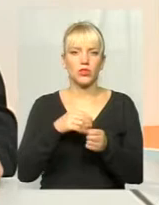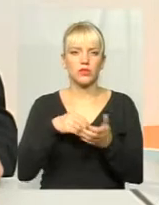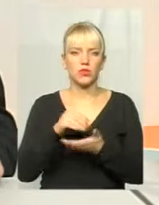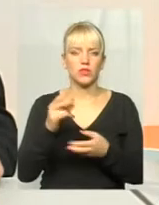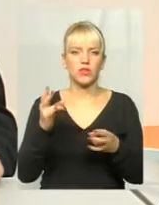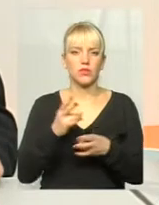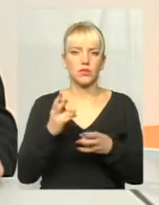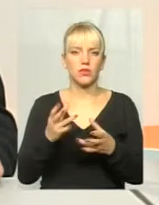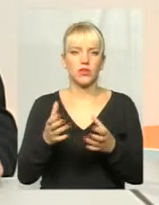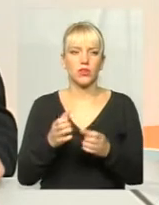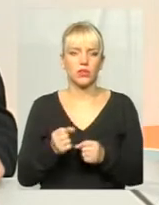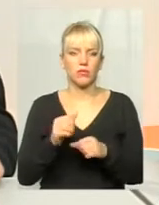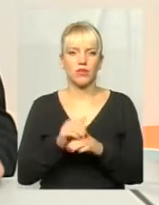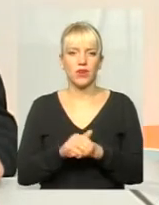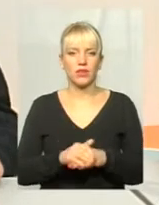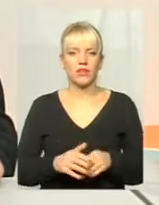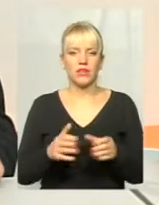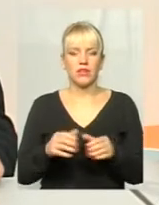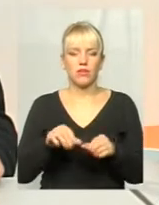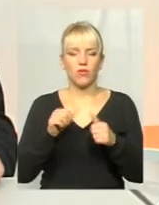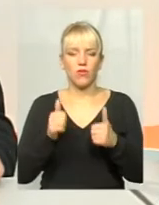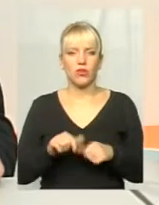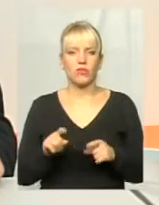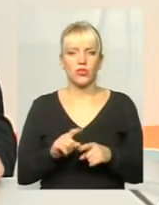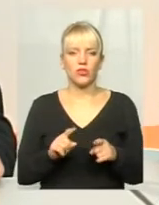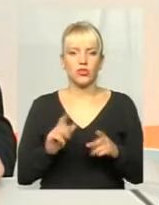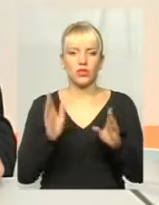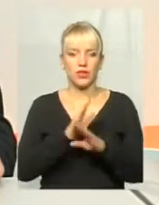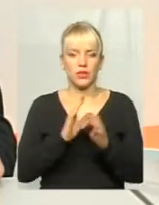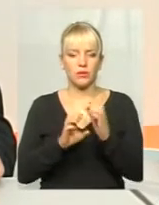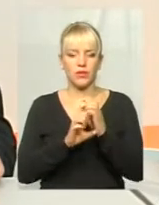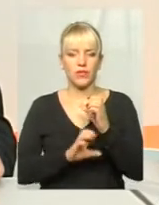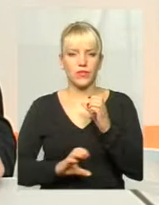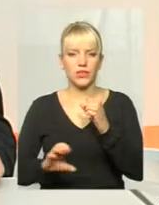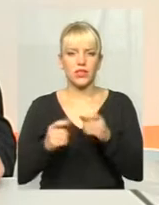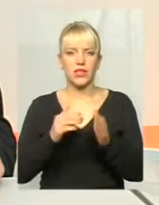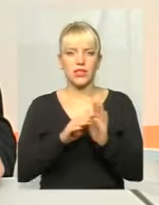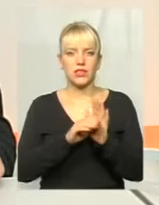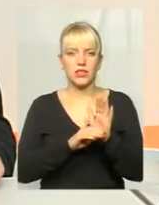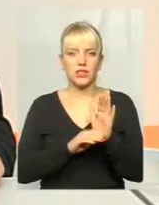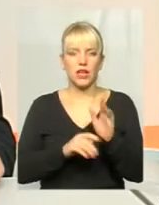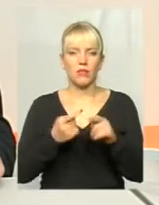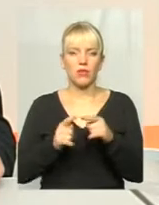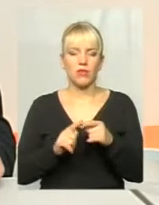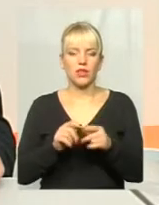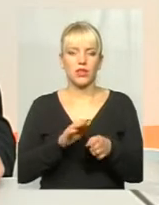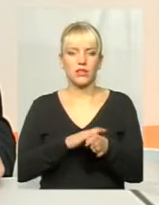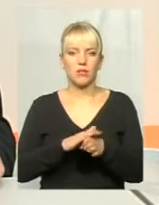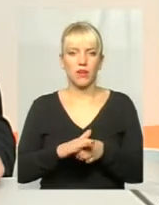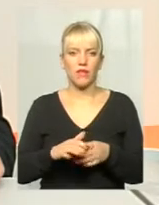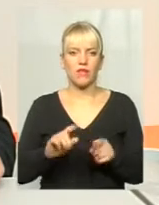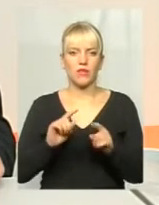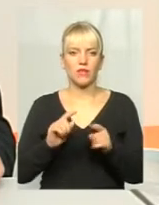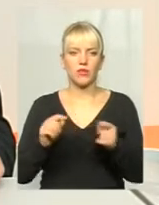отримати акт встановленої форми про те, що його димовентиляційна система справно відповідає вимогам норм.